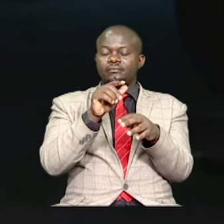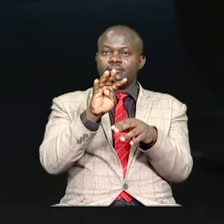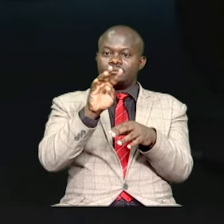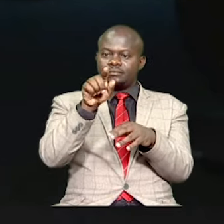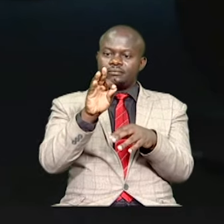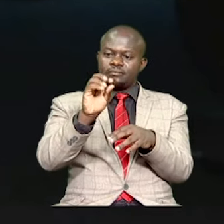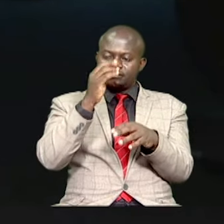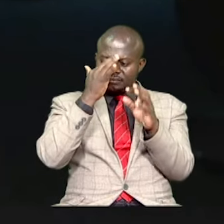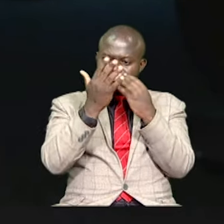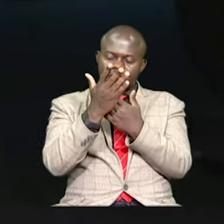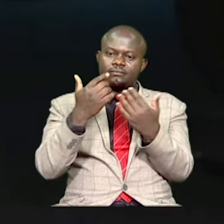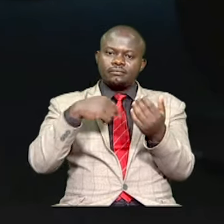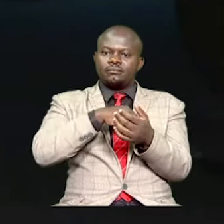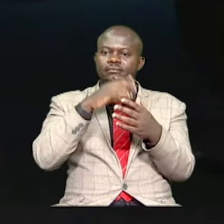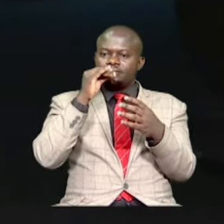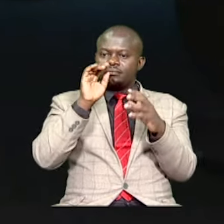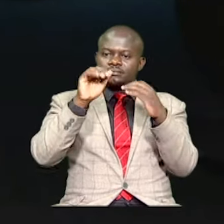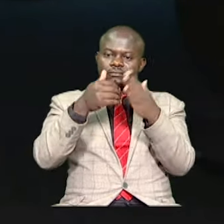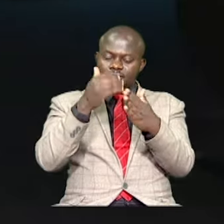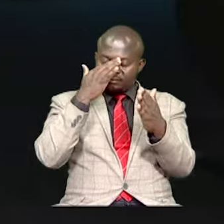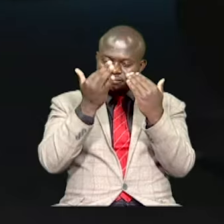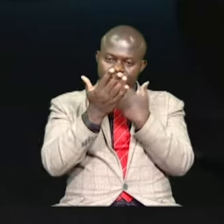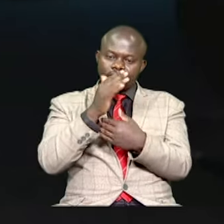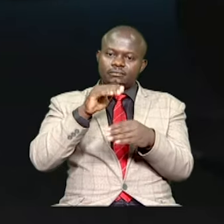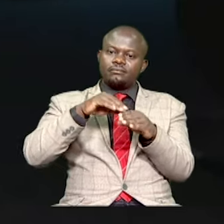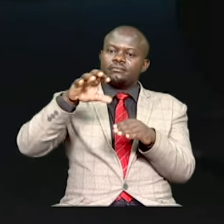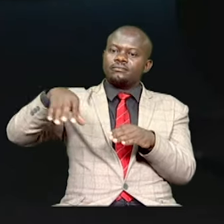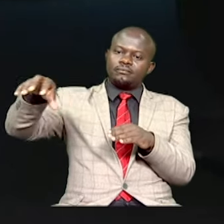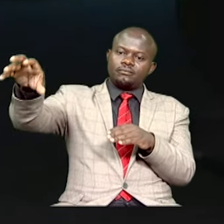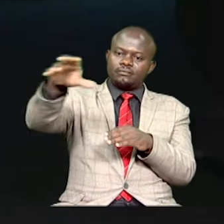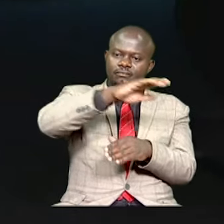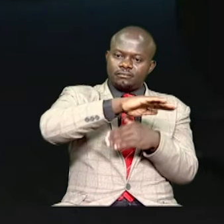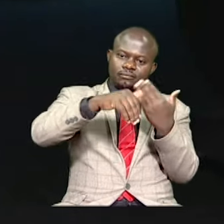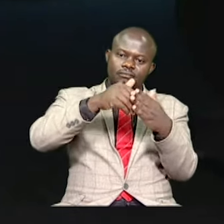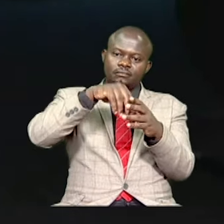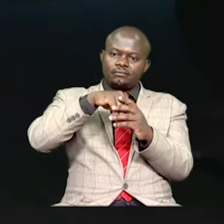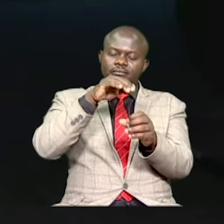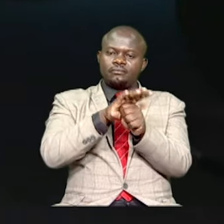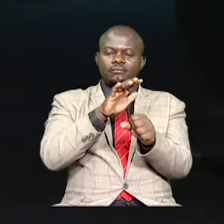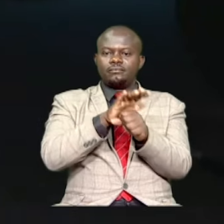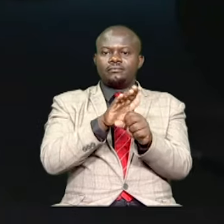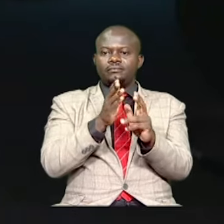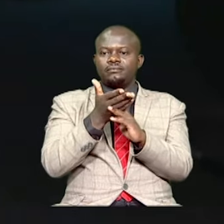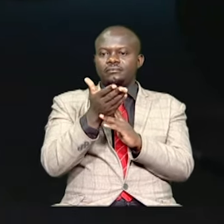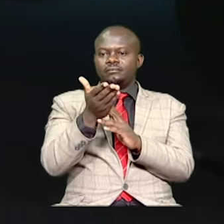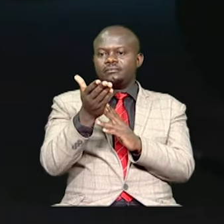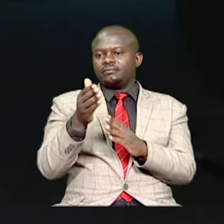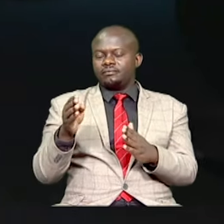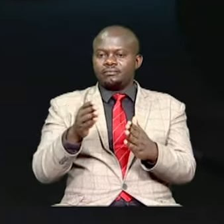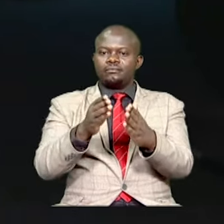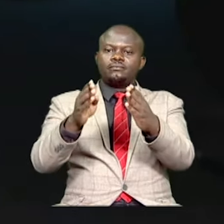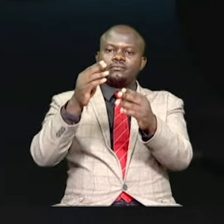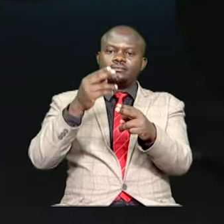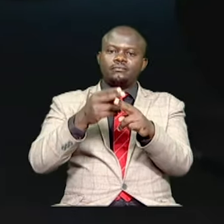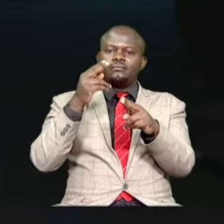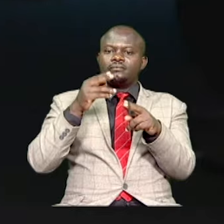gitondo navuga ko kuva muri urwo rukerera mu nzira zose naganagamo cyane cyane unyuze muri nzira bakunda